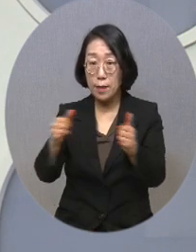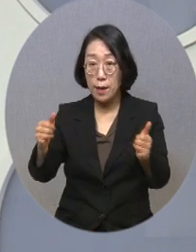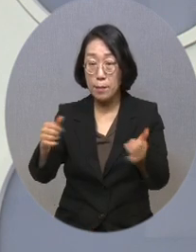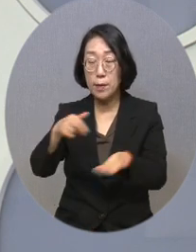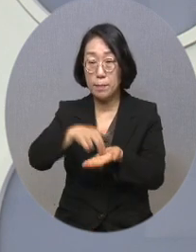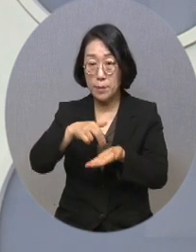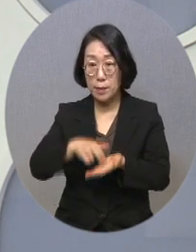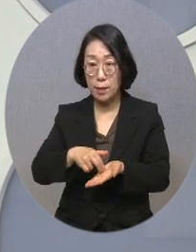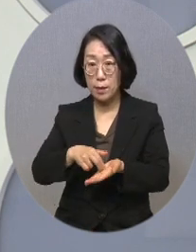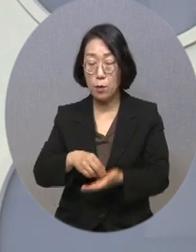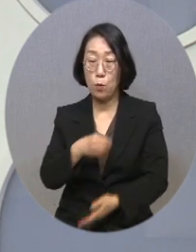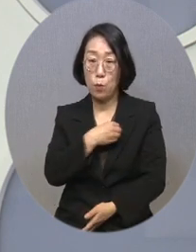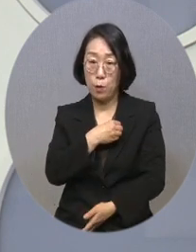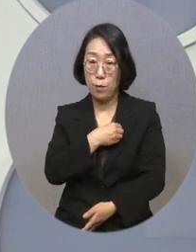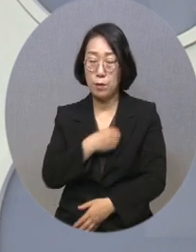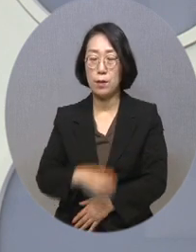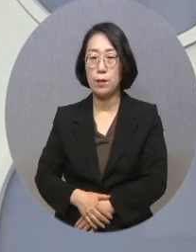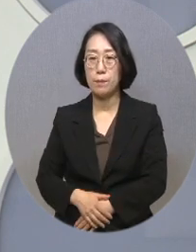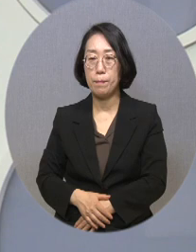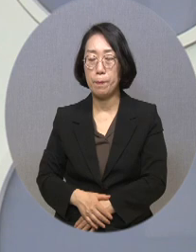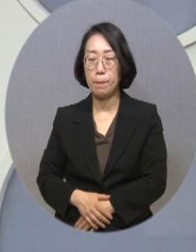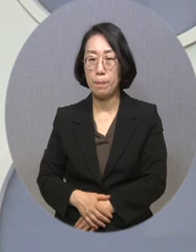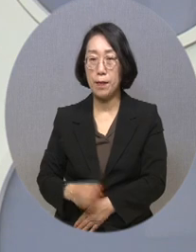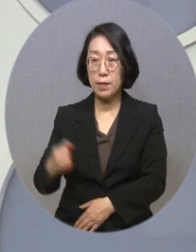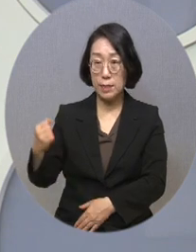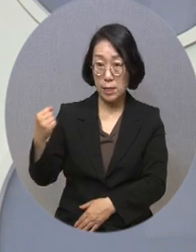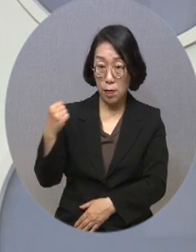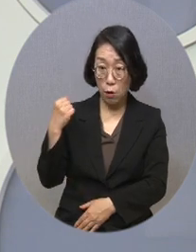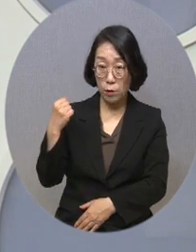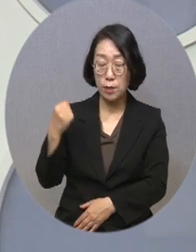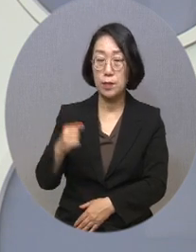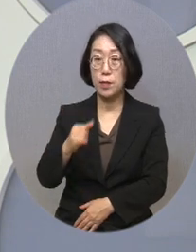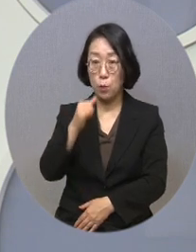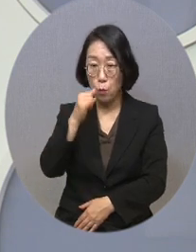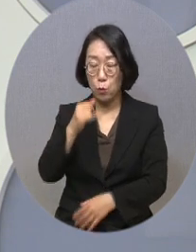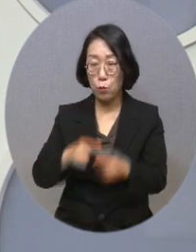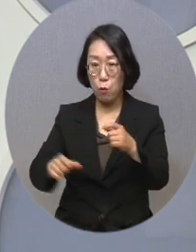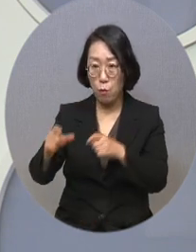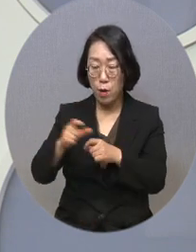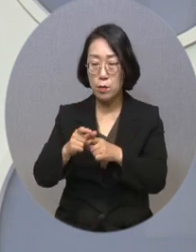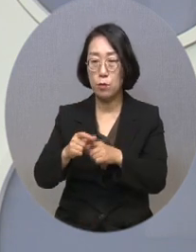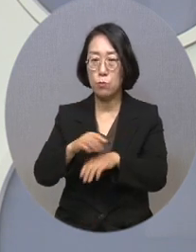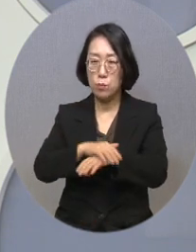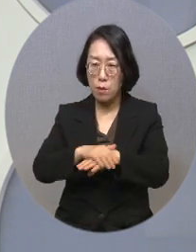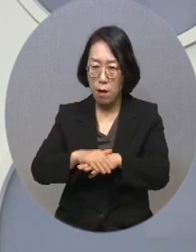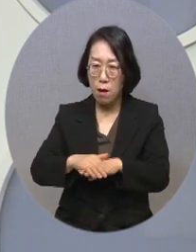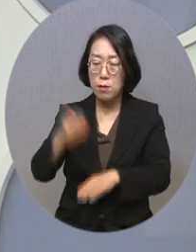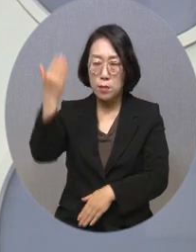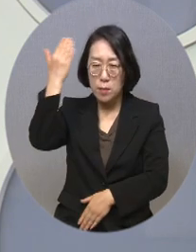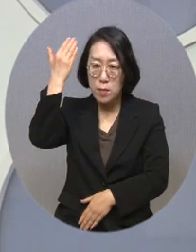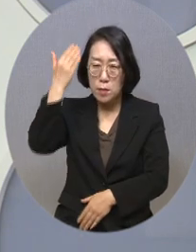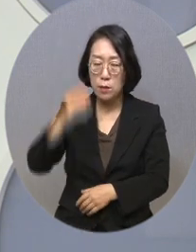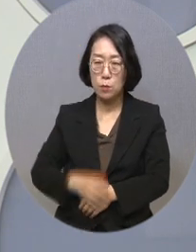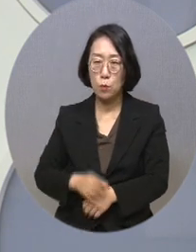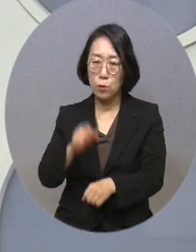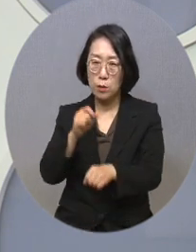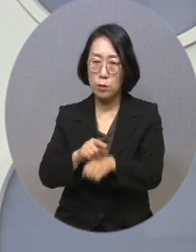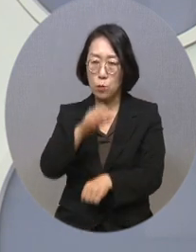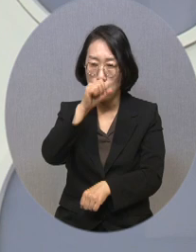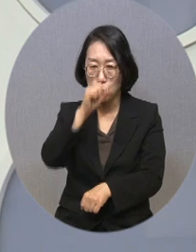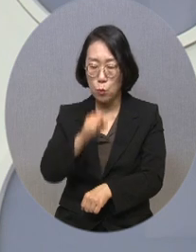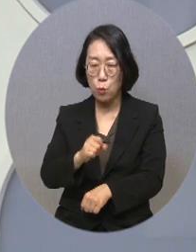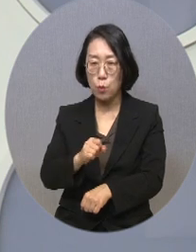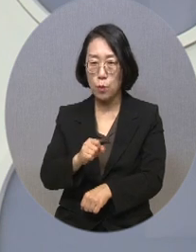세무사 회원들이 정말 그러한 실력들을 갖추고 또 그런 소양을 갖추고 또 그런 인성을 갖출 수